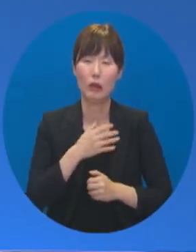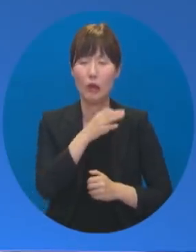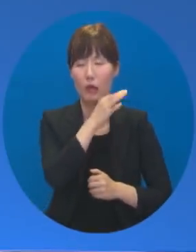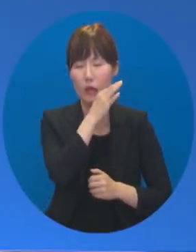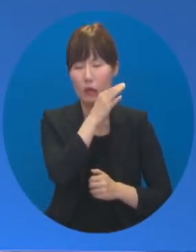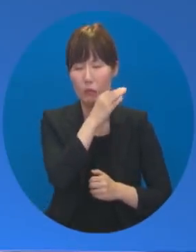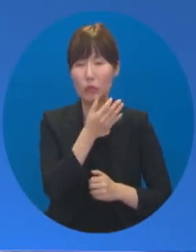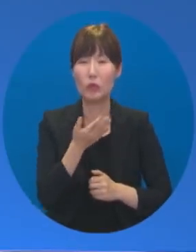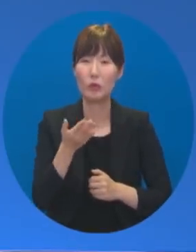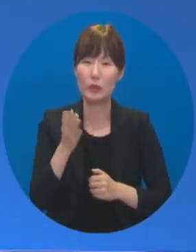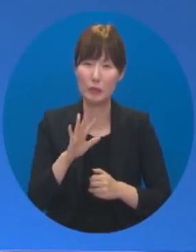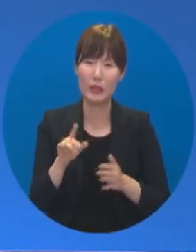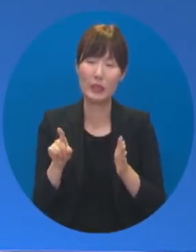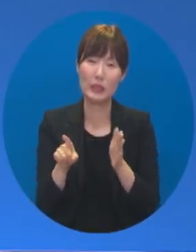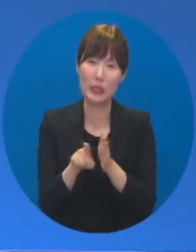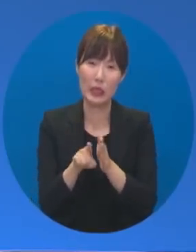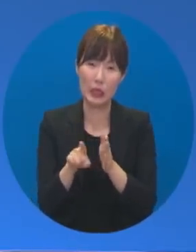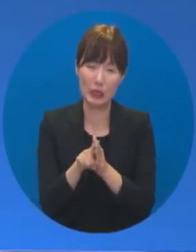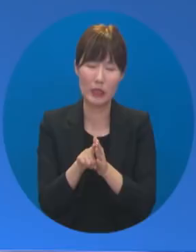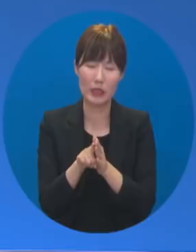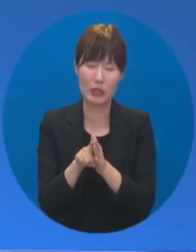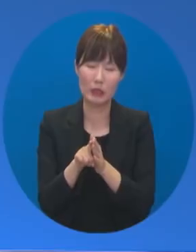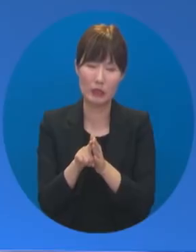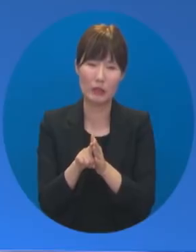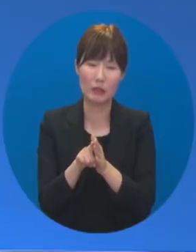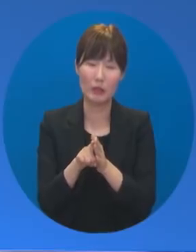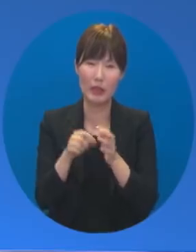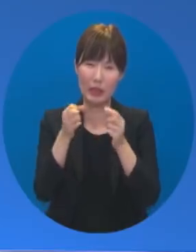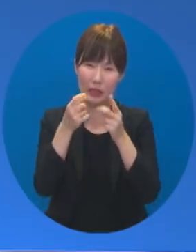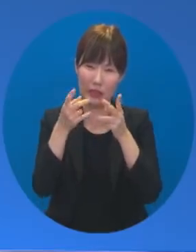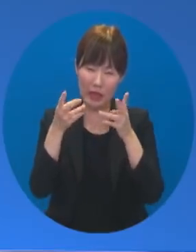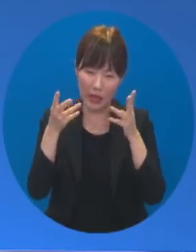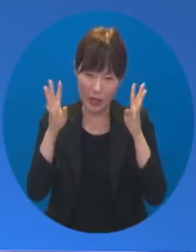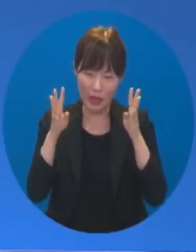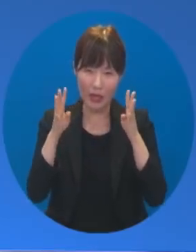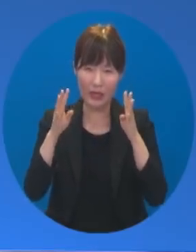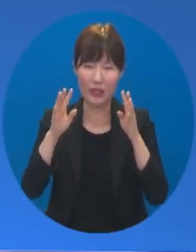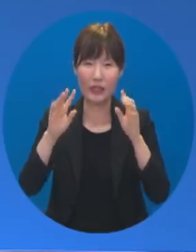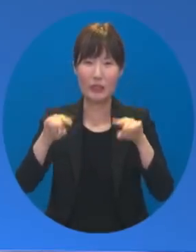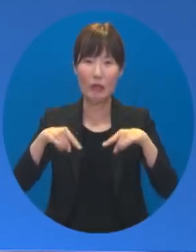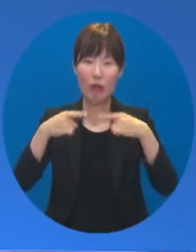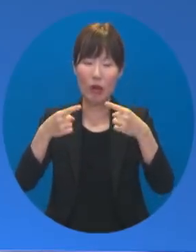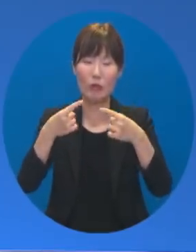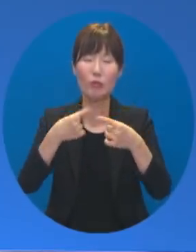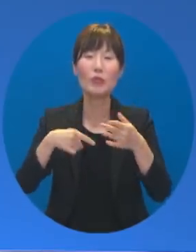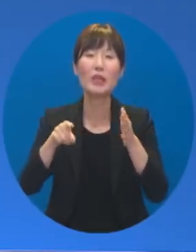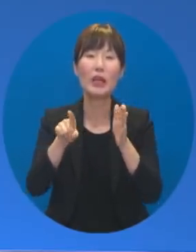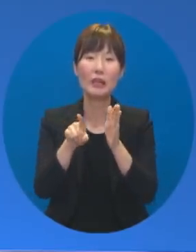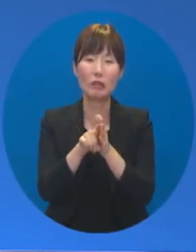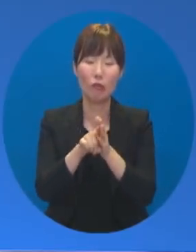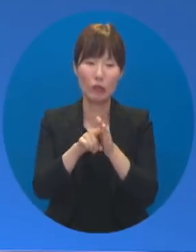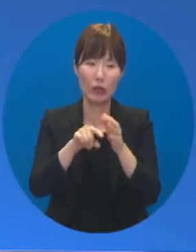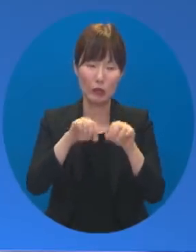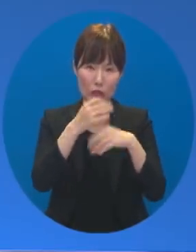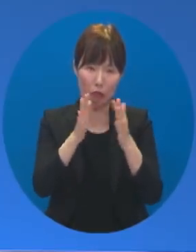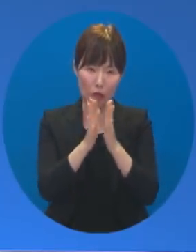그래도 신학을 공부한 사람이고 또 신대원에 가기 위해서 성경을 열심히 봤던 사람인데